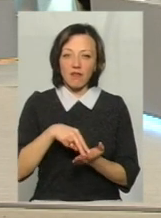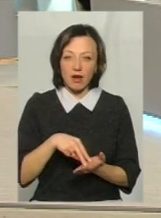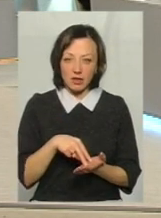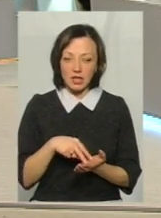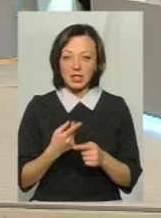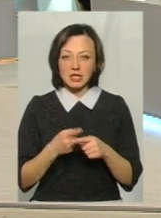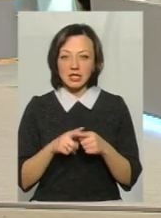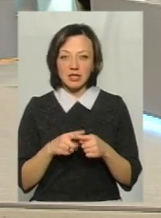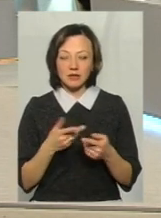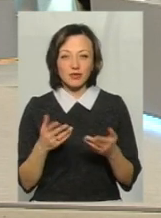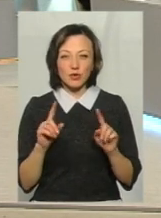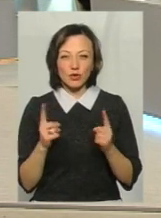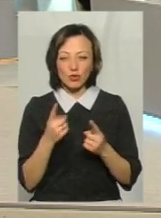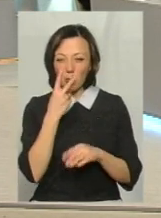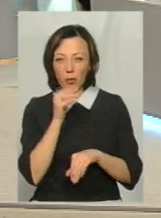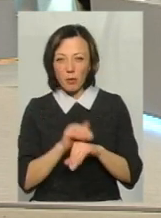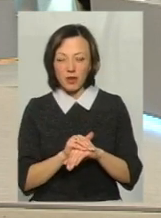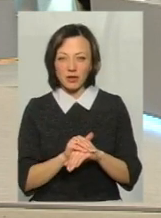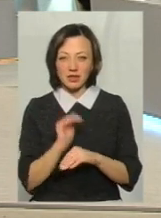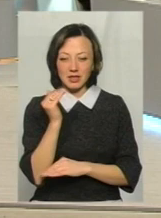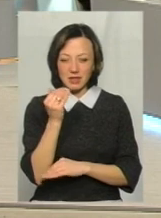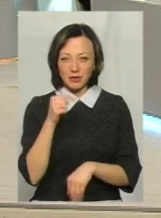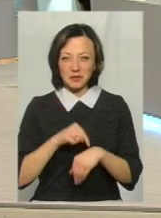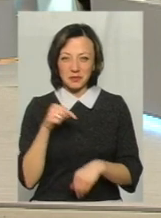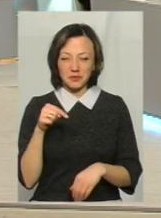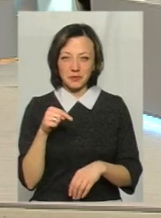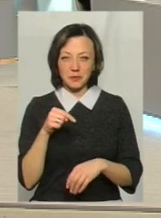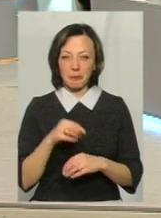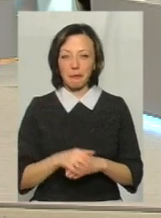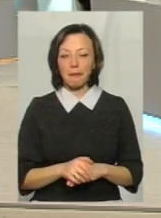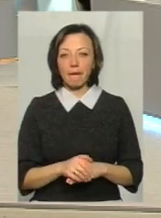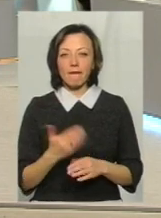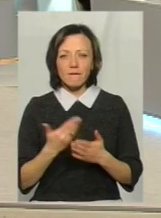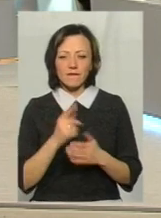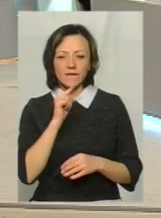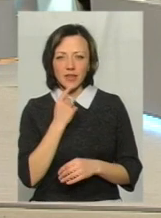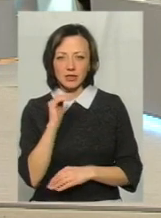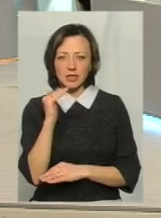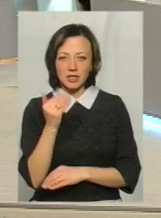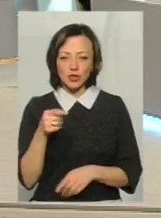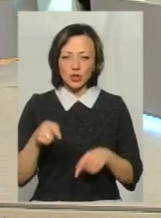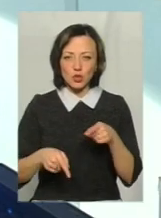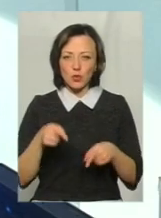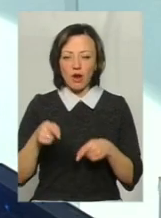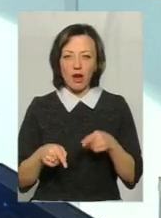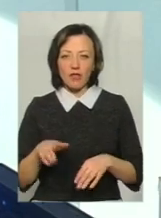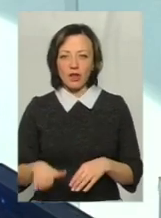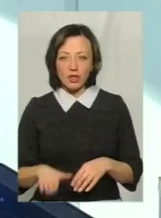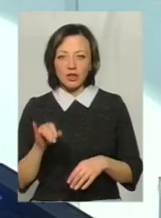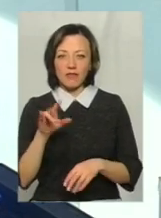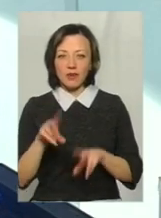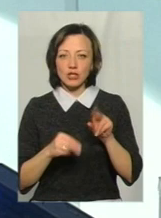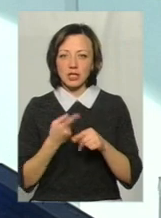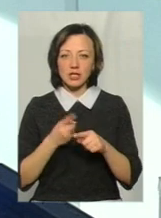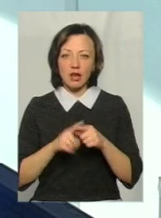вставати. Це активно, ну, дуже помітно для дитини і для батьків, що от важко дитина шкульгає на ніжку, і вони вважають,